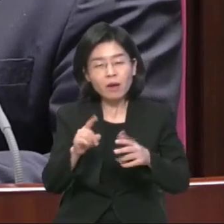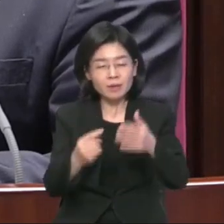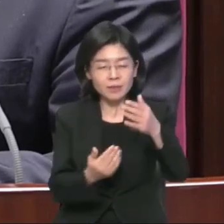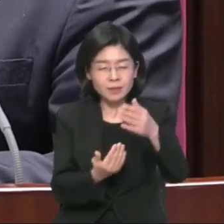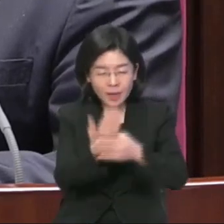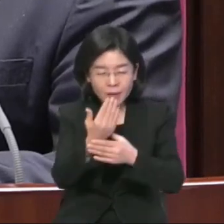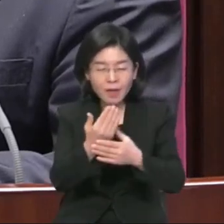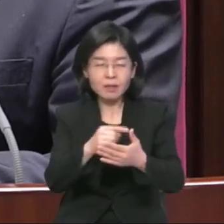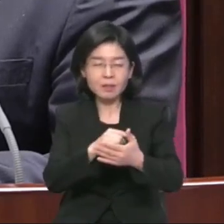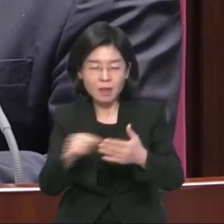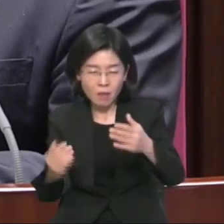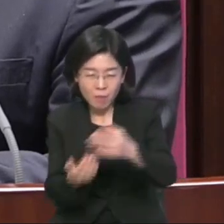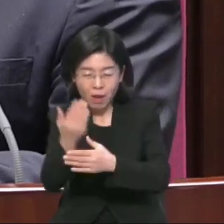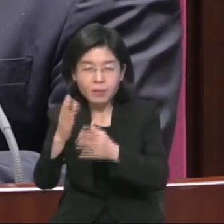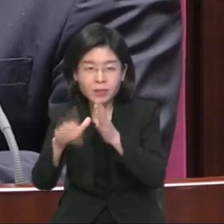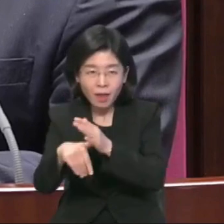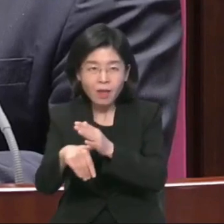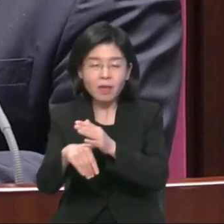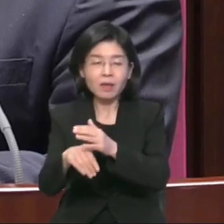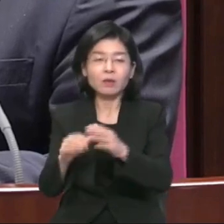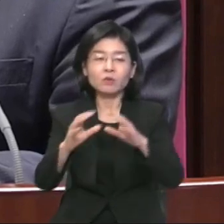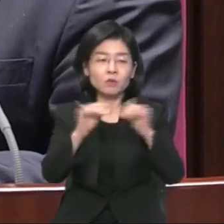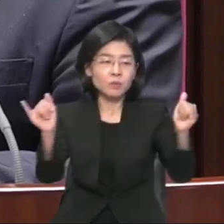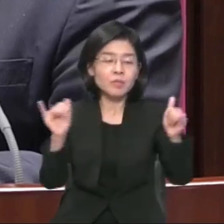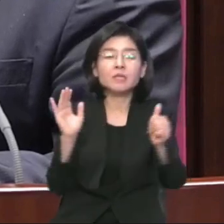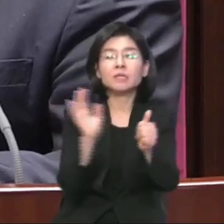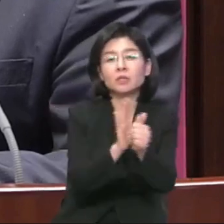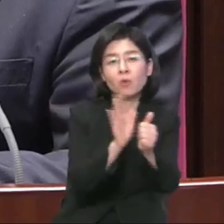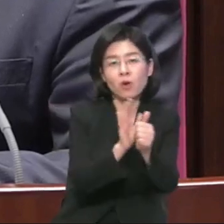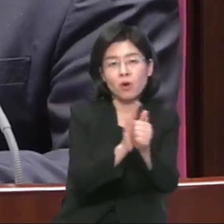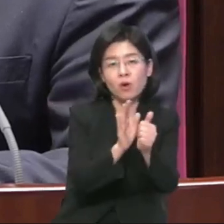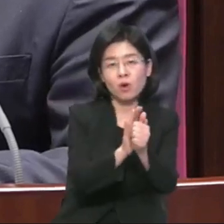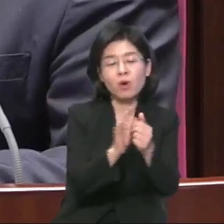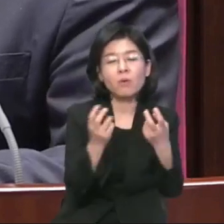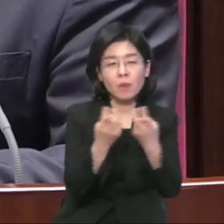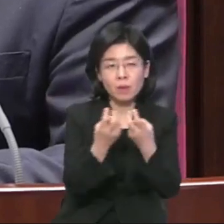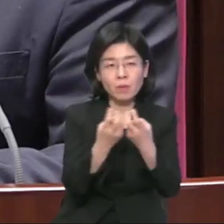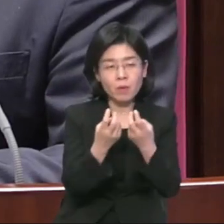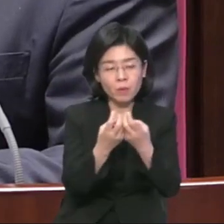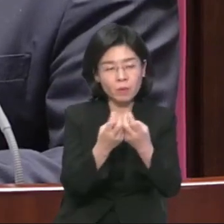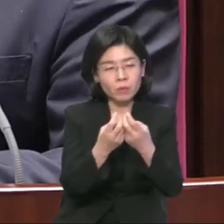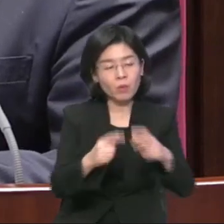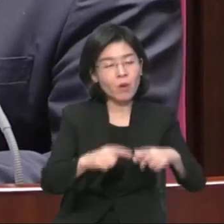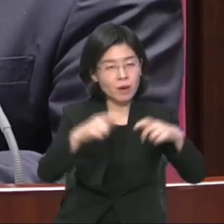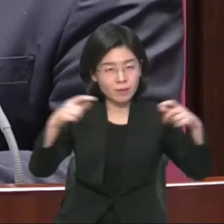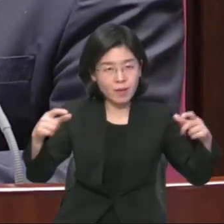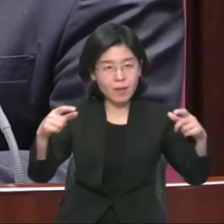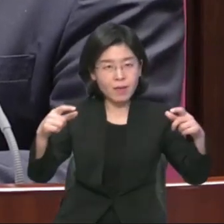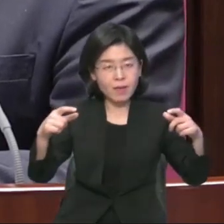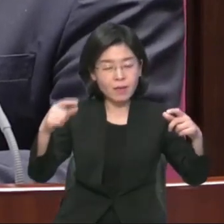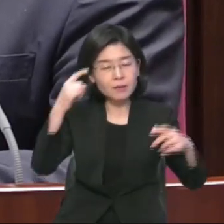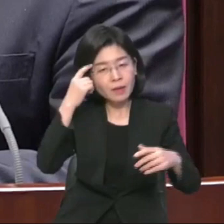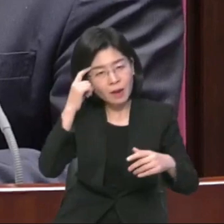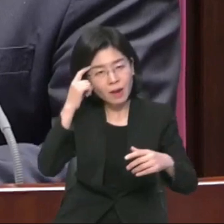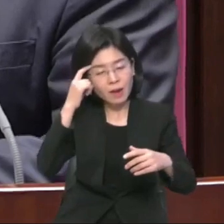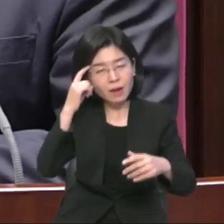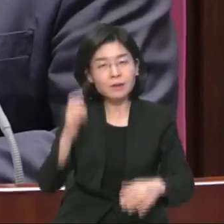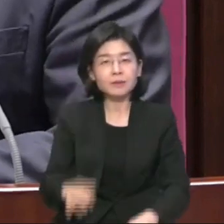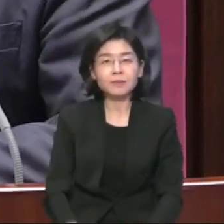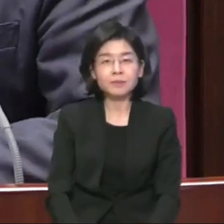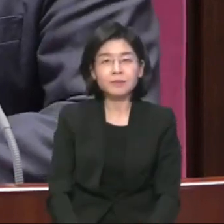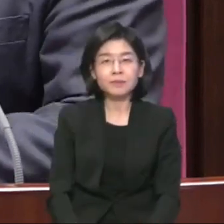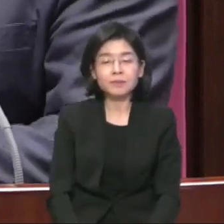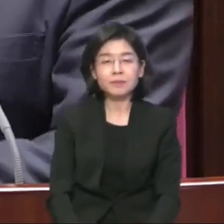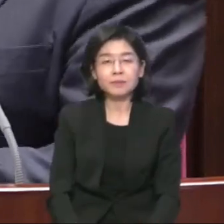정비하면서 또 국민을 지원하는 그런 것도 좀 이렇게 확대하는 등의 다양한 노력을 펼치고 있습니다.